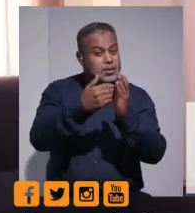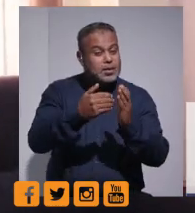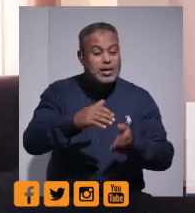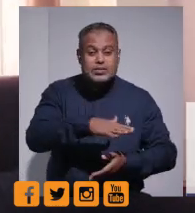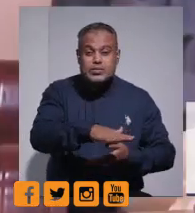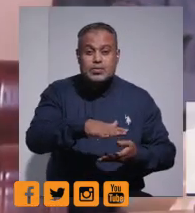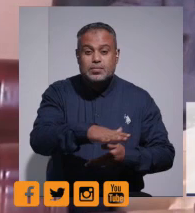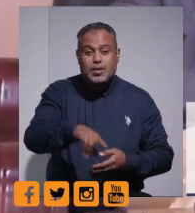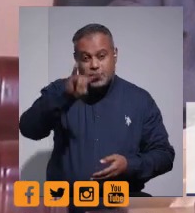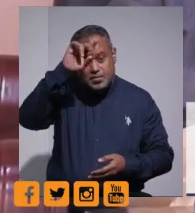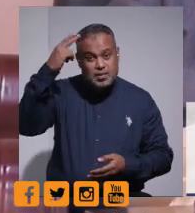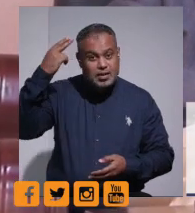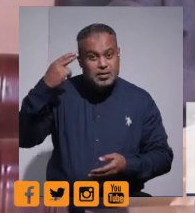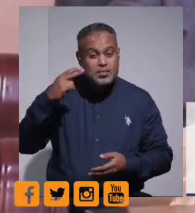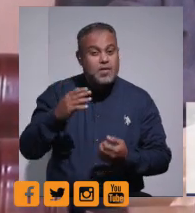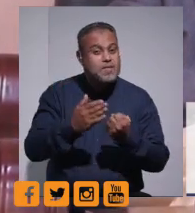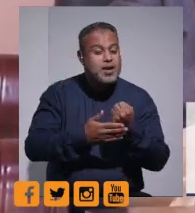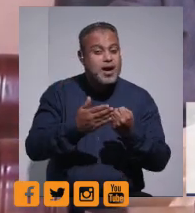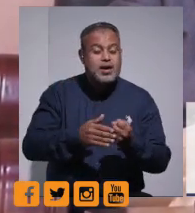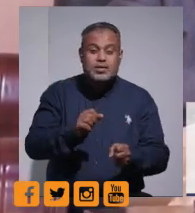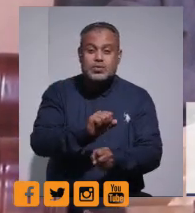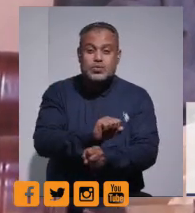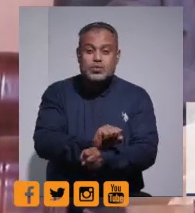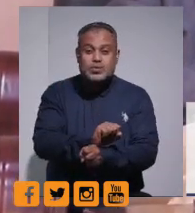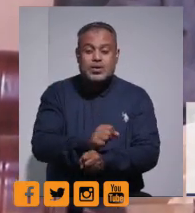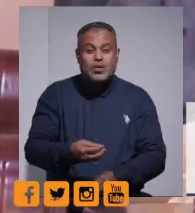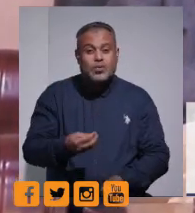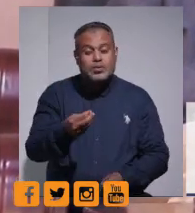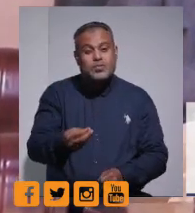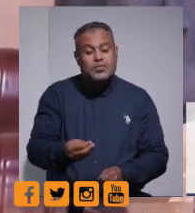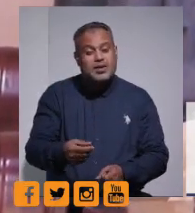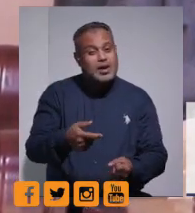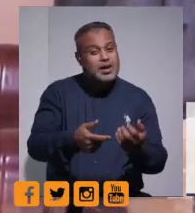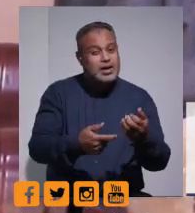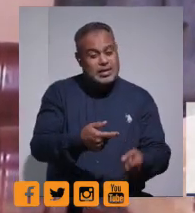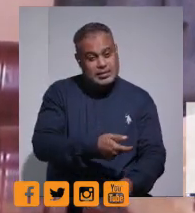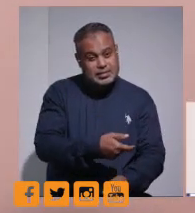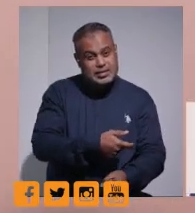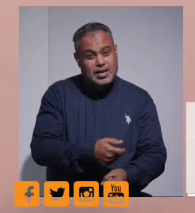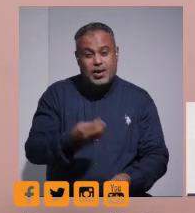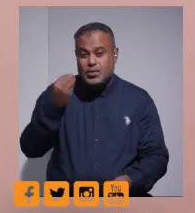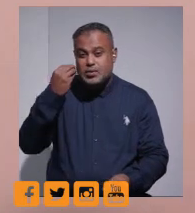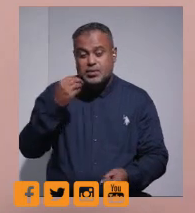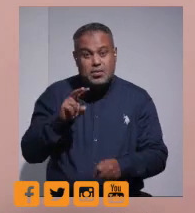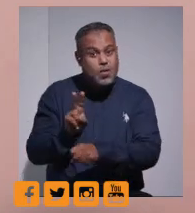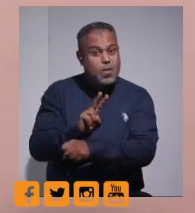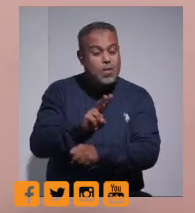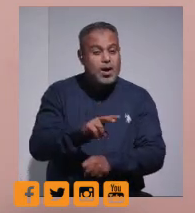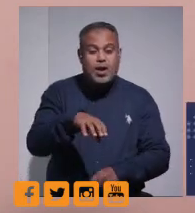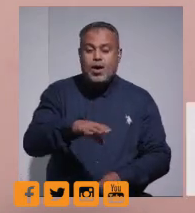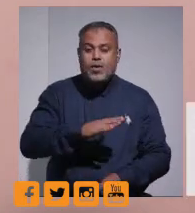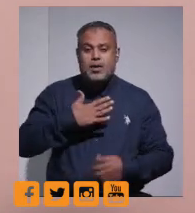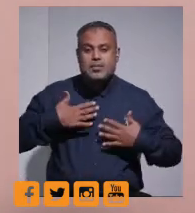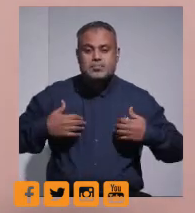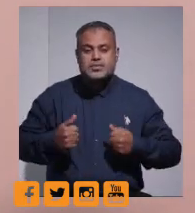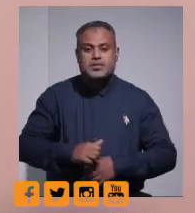بحضرموت في رعايه السجناء وتوفير الجوانب الصحيه والتغذيه والاطلاع الدائم على اوضاعهم